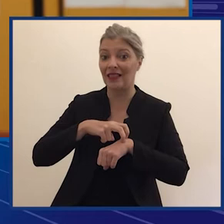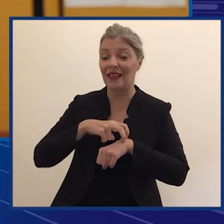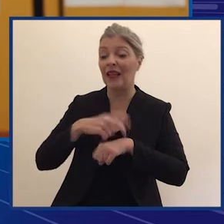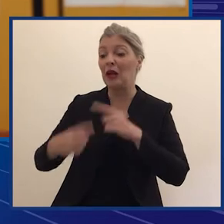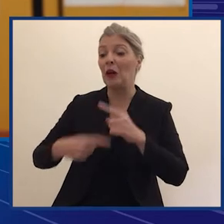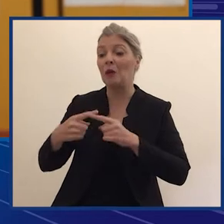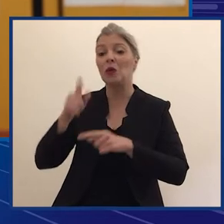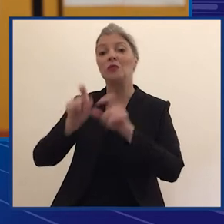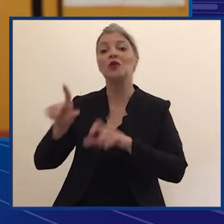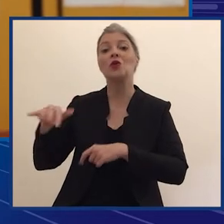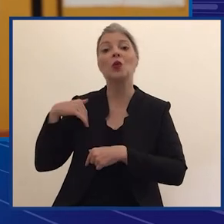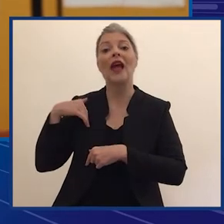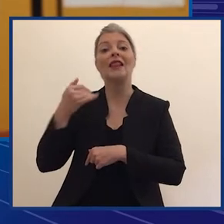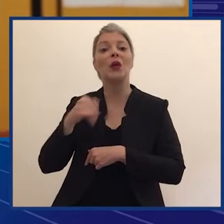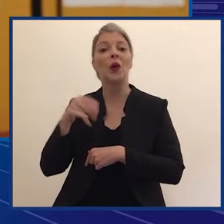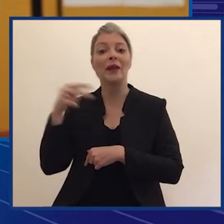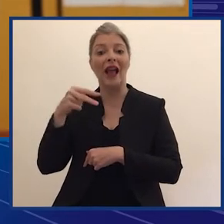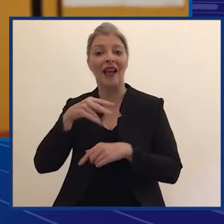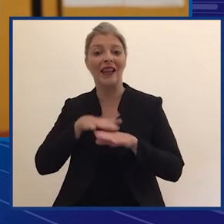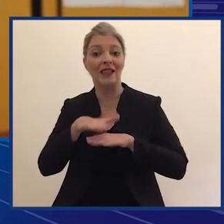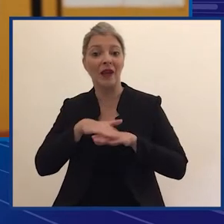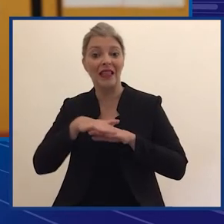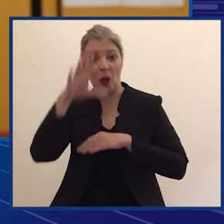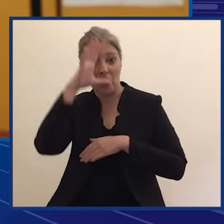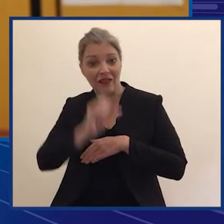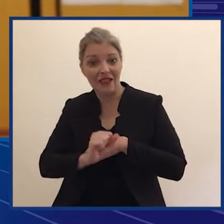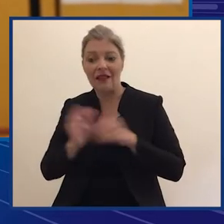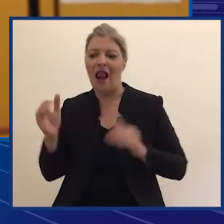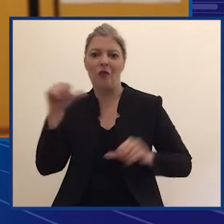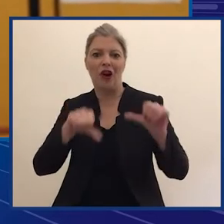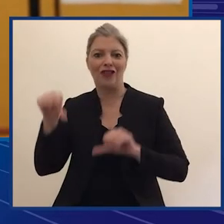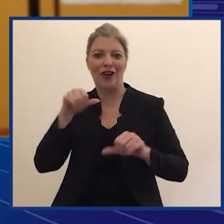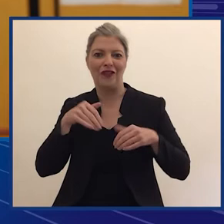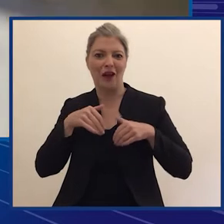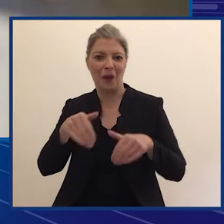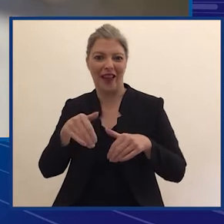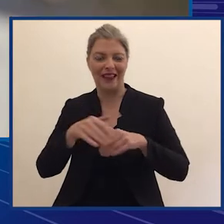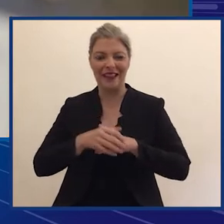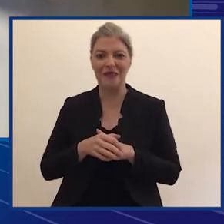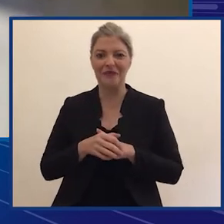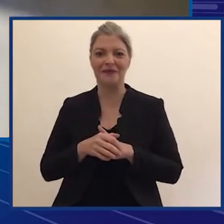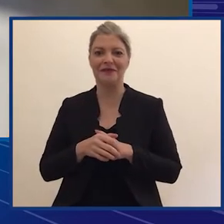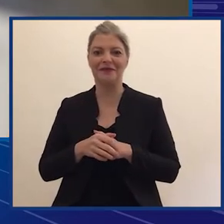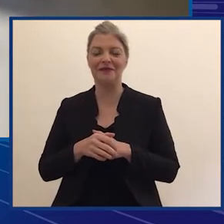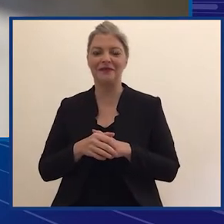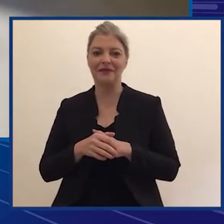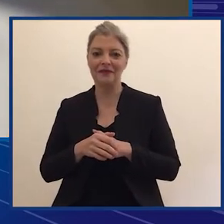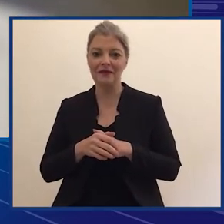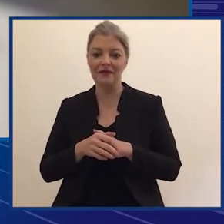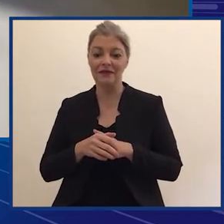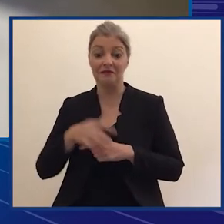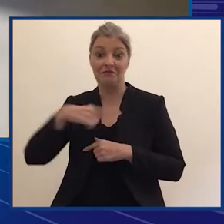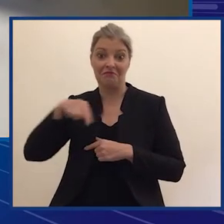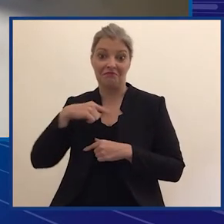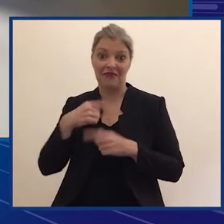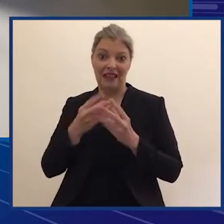anche studenti che agli ultimi anni della loro esperienza universitaria frequentano questo laboratorio se scelgono di specializzarsi in telecomunicazione.